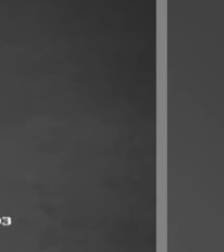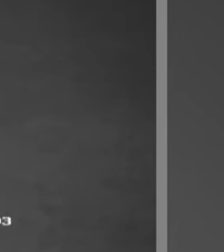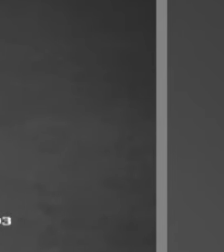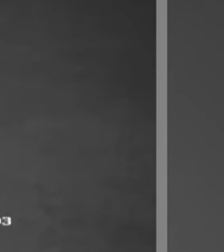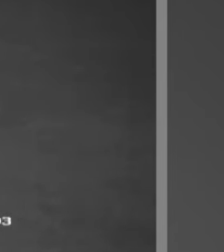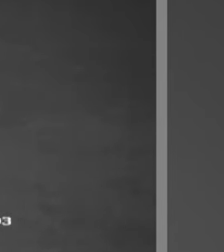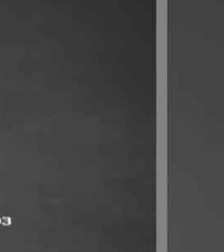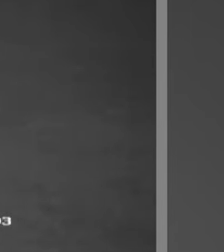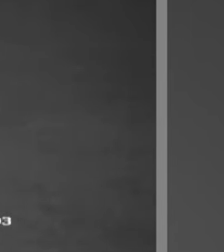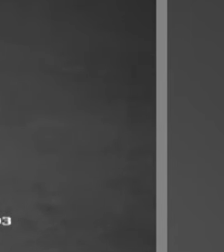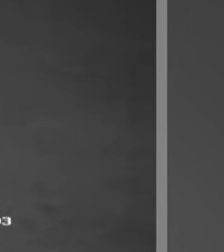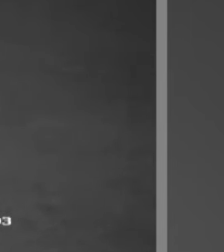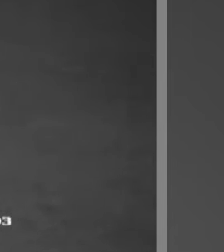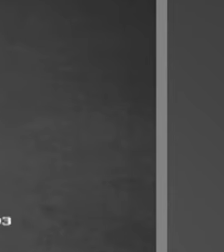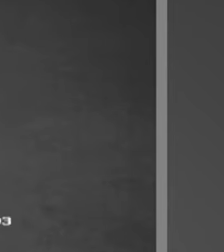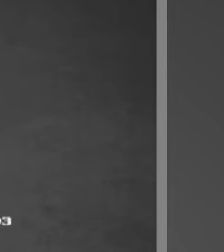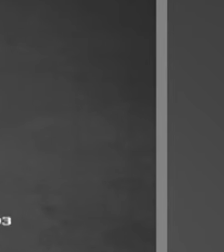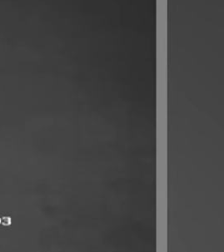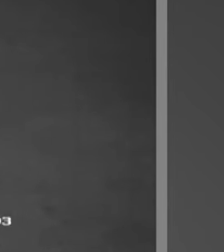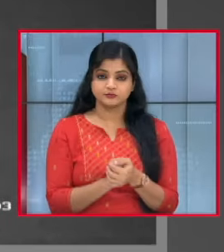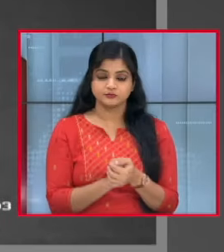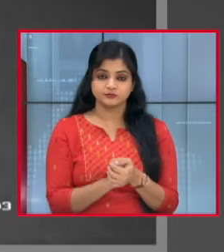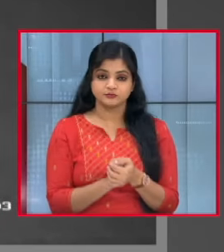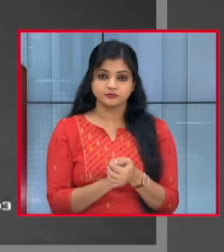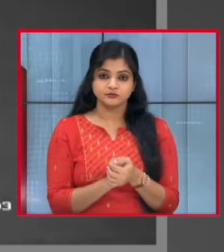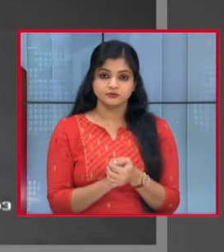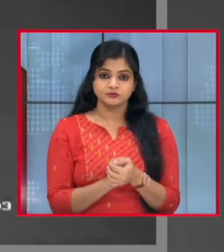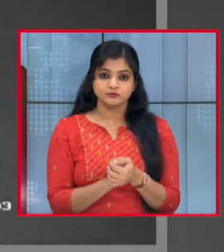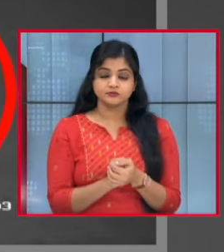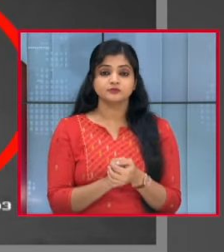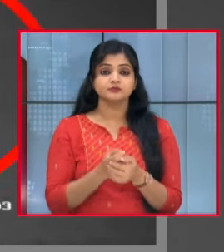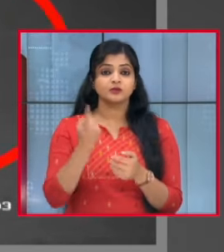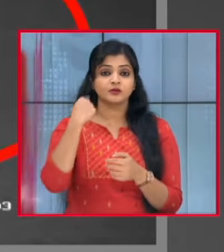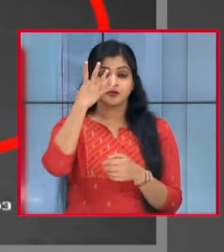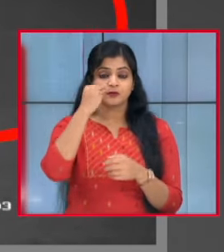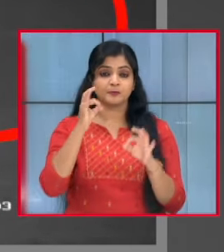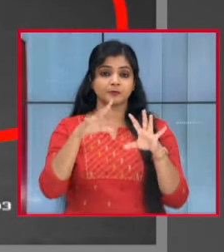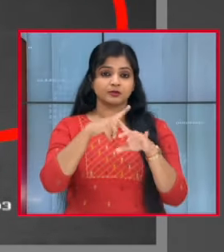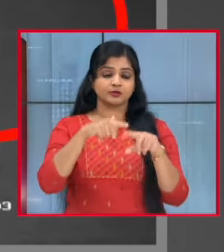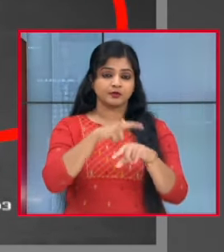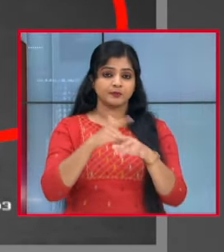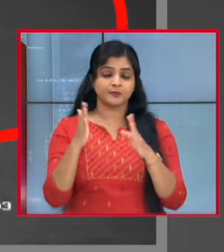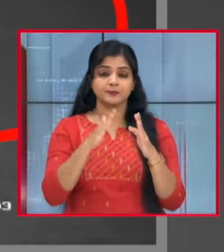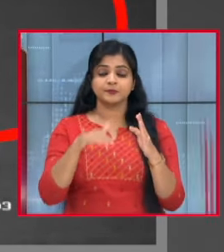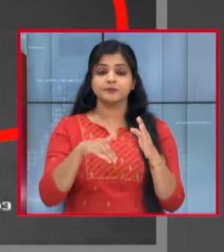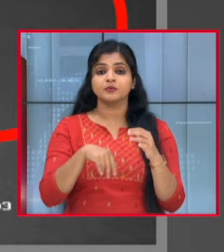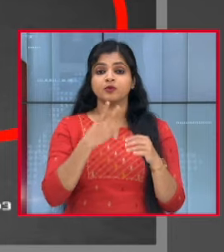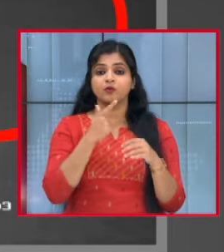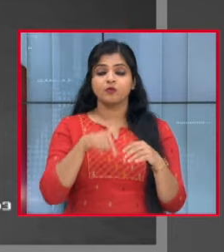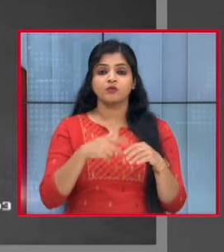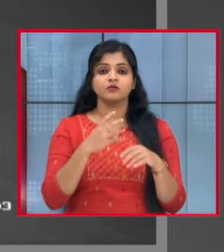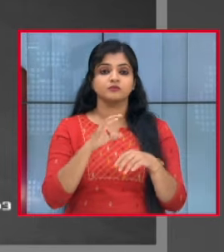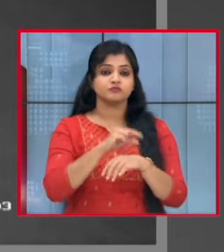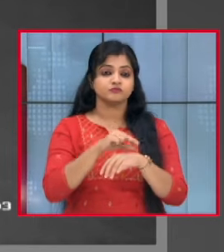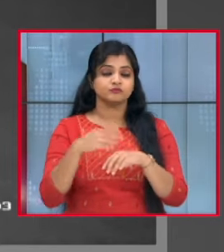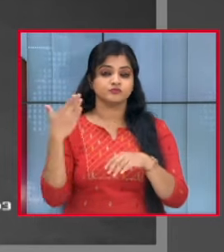ഇന്നലെ രാത്രി ഏതാണ്ട് 10:30-യോടെയാണ് ഈ സംഭവം. കള്ളിയൻപാറ പാത്തിപ്പാറയിൽ ജയേഷിന്റെ നായയാണ് പുലി പിടിച്ചത്. പ്രദേശത്തുണ്ടായിരുന്ന ഒരു